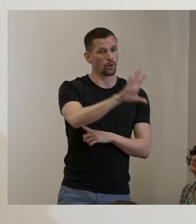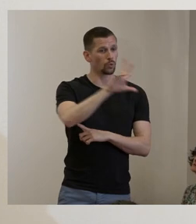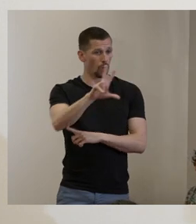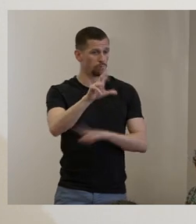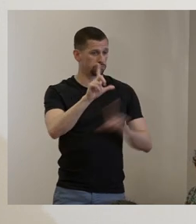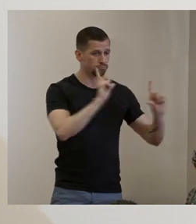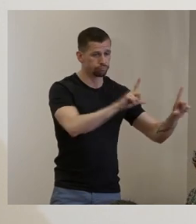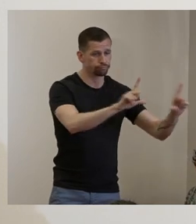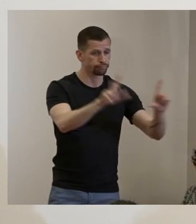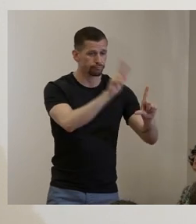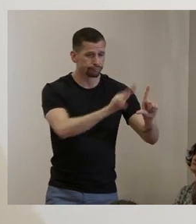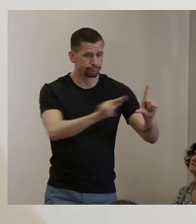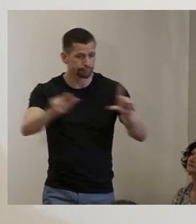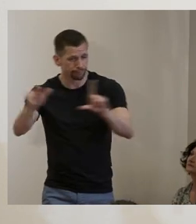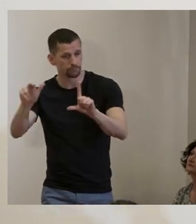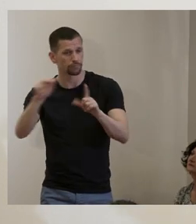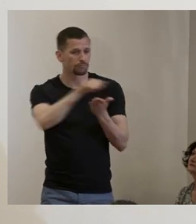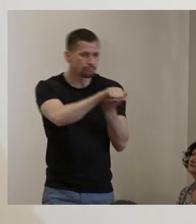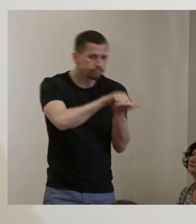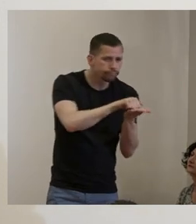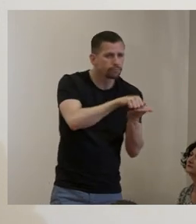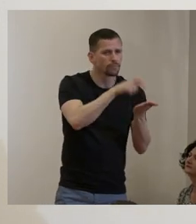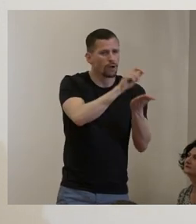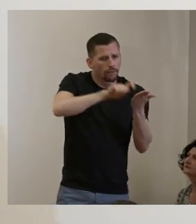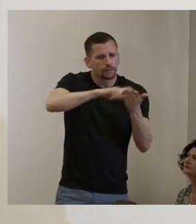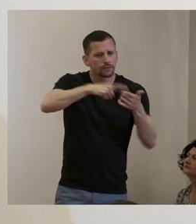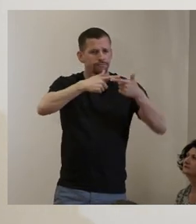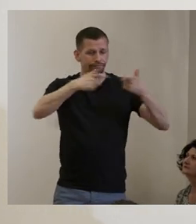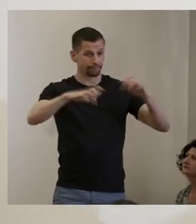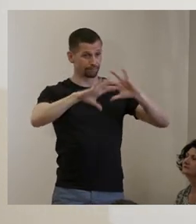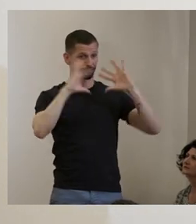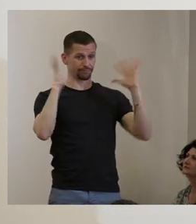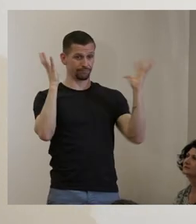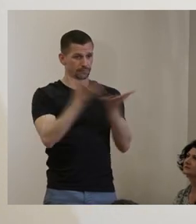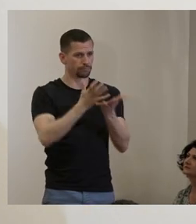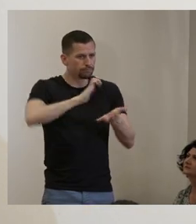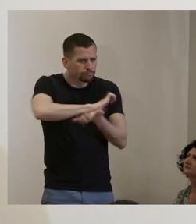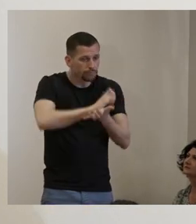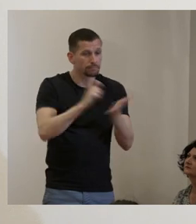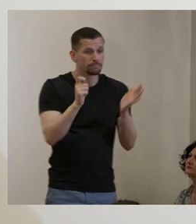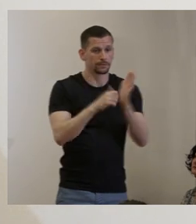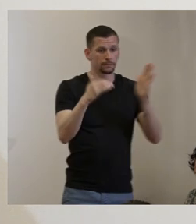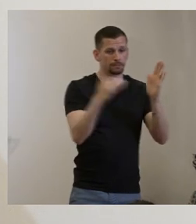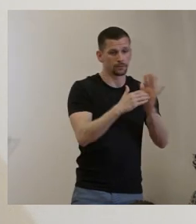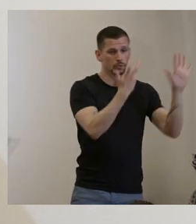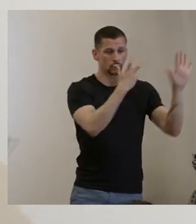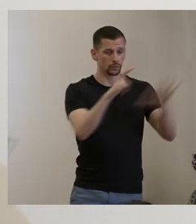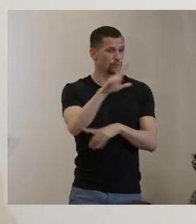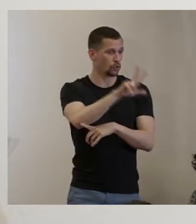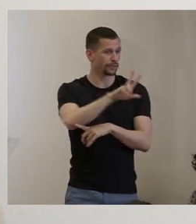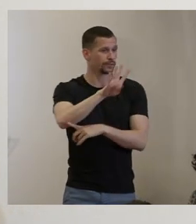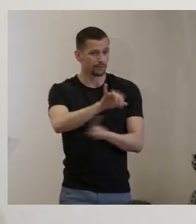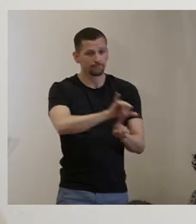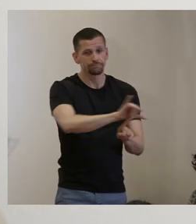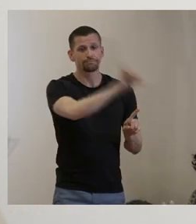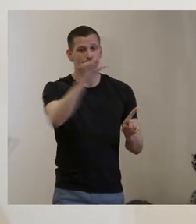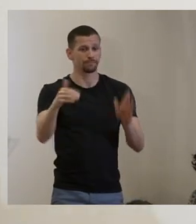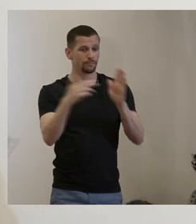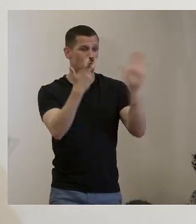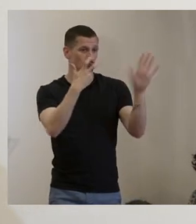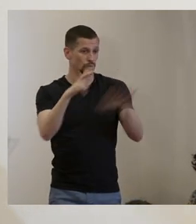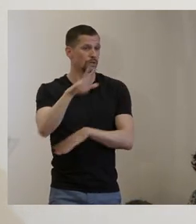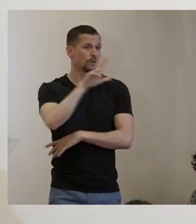entre 1834 et 1839 chez l'éditeur parisien Firmin Didot. Cette